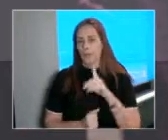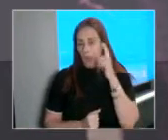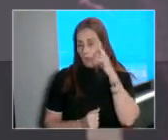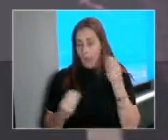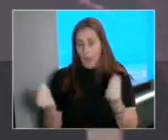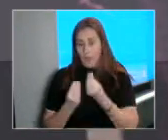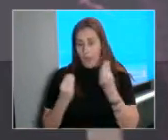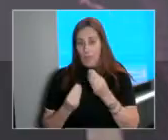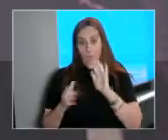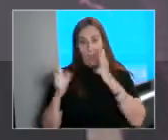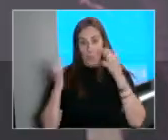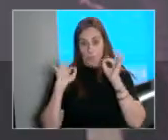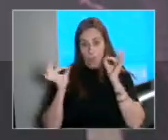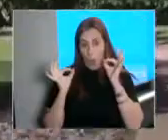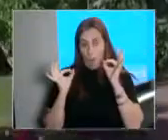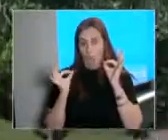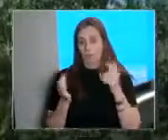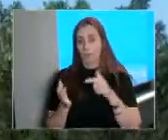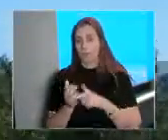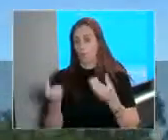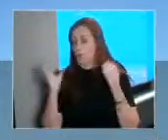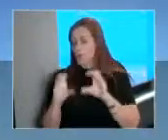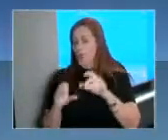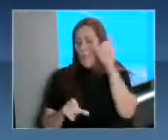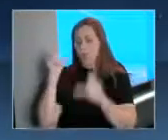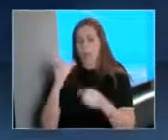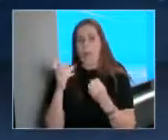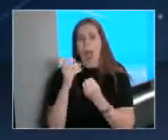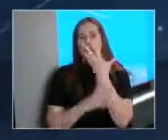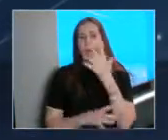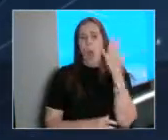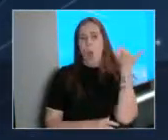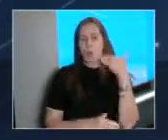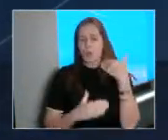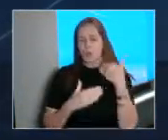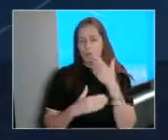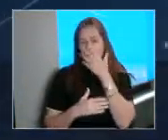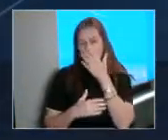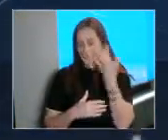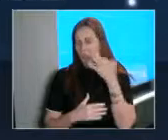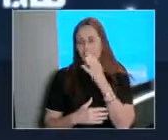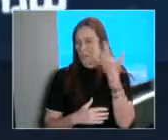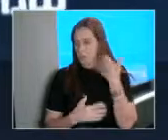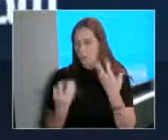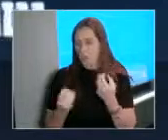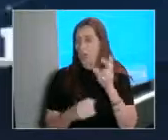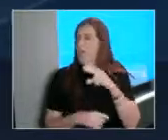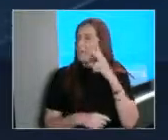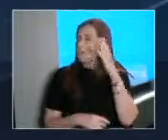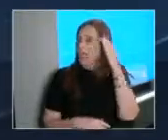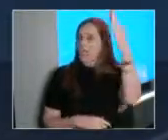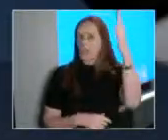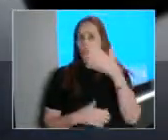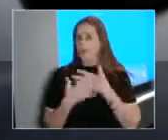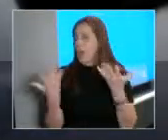חושב שהדבר המיוחד, בסופו של דבר, הוא השקיע בחלוצים של סוף המאה ה-19. שלא היה להם הרבה, והיה להם איזשהו חזון, לא היה להם את